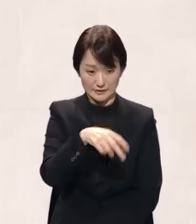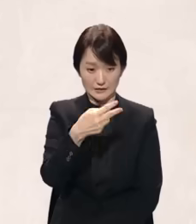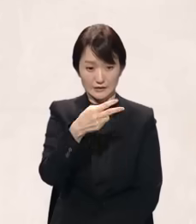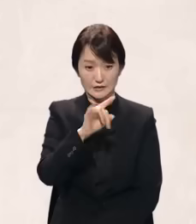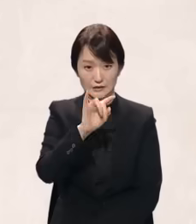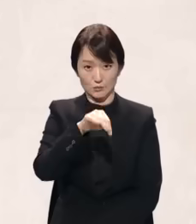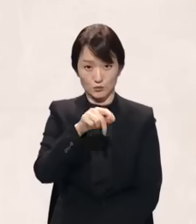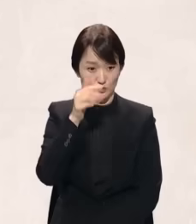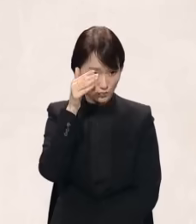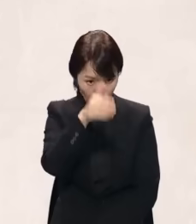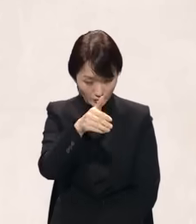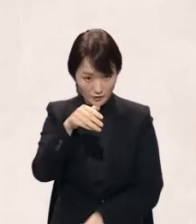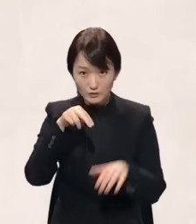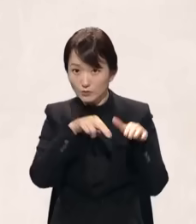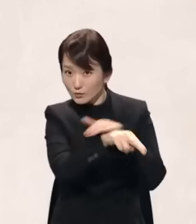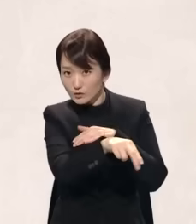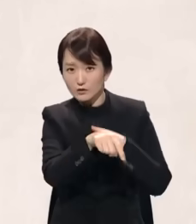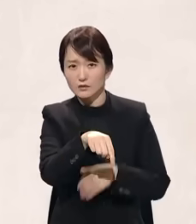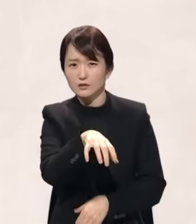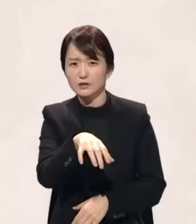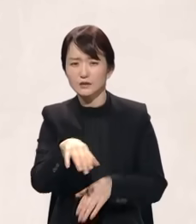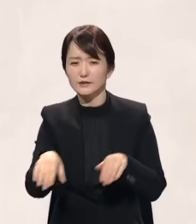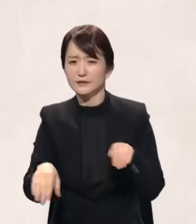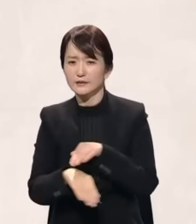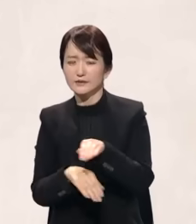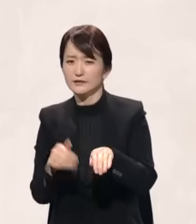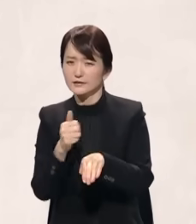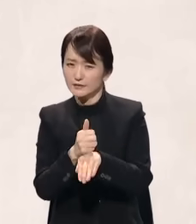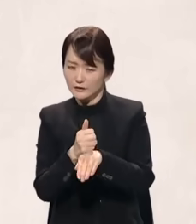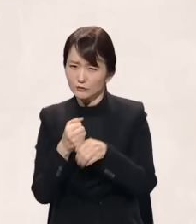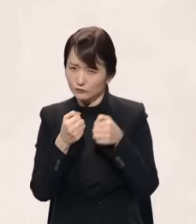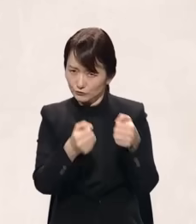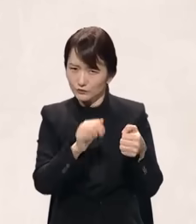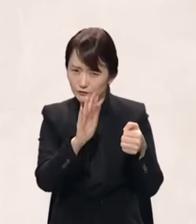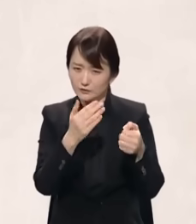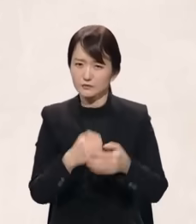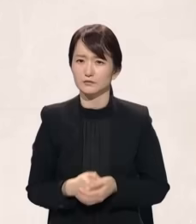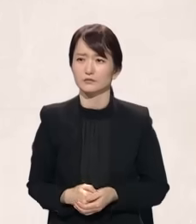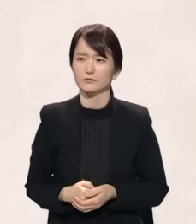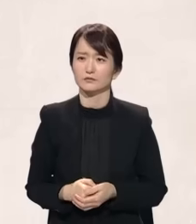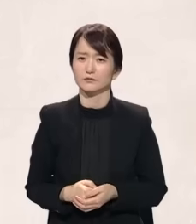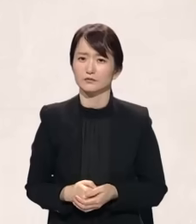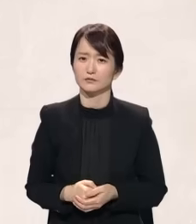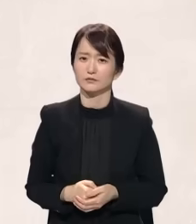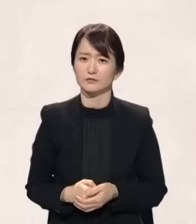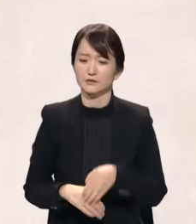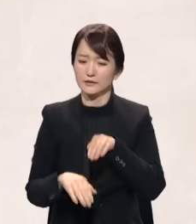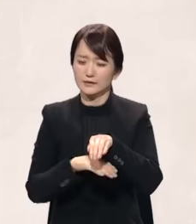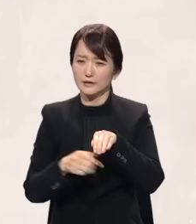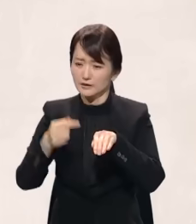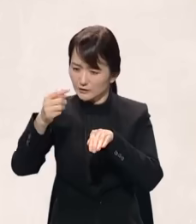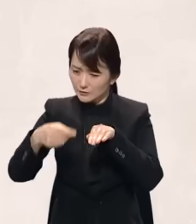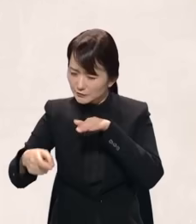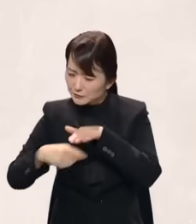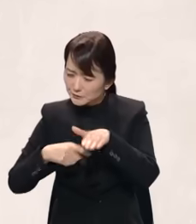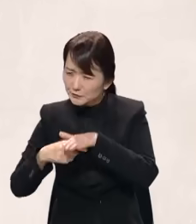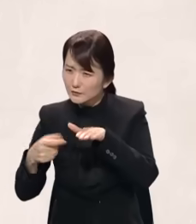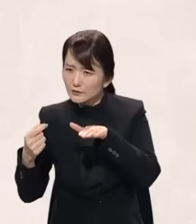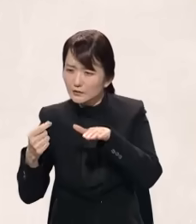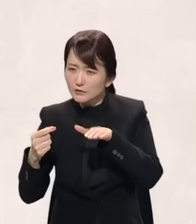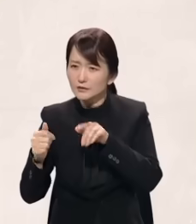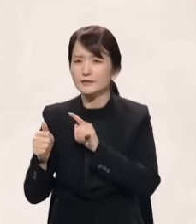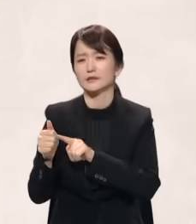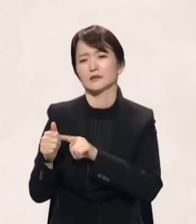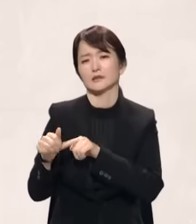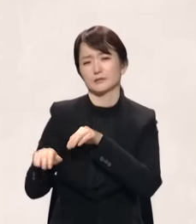근데 경찰이 생각했을 때 아 여기는 차 없이는 안 된다. 그런데 여러 번 차를 이제 훔치려고 했던 걸 봐서 이 사람이 차는